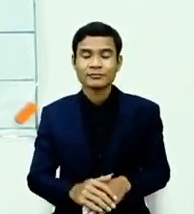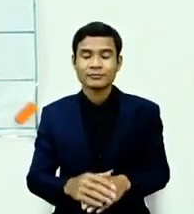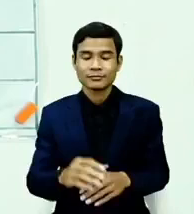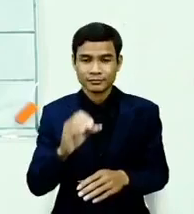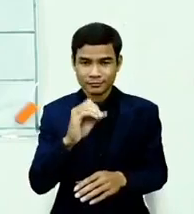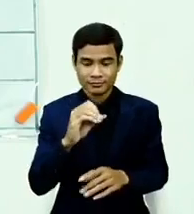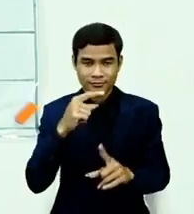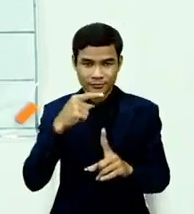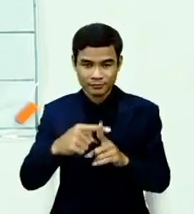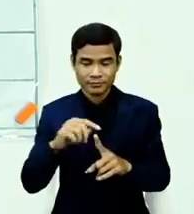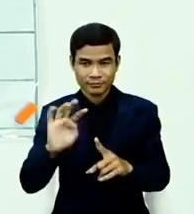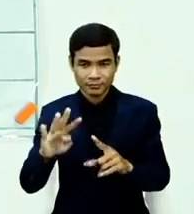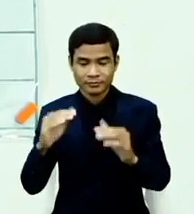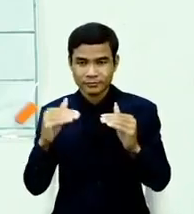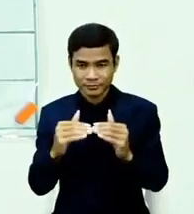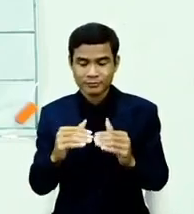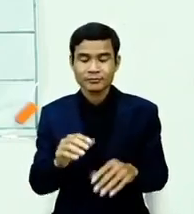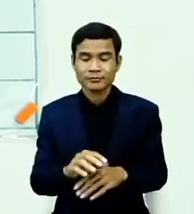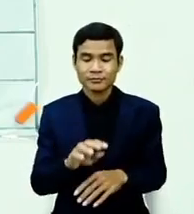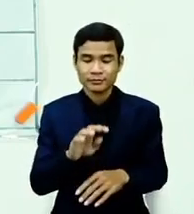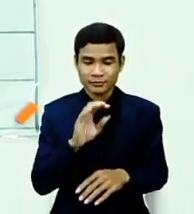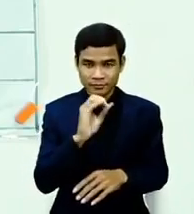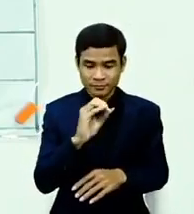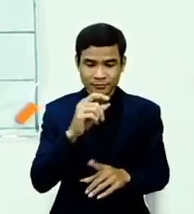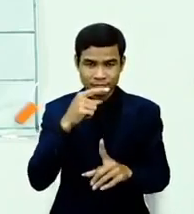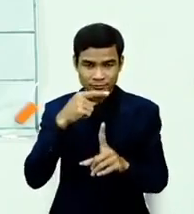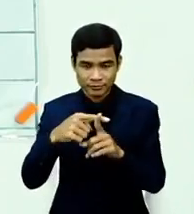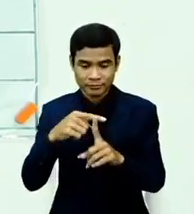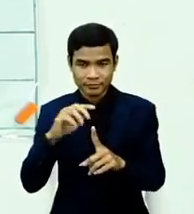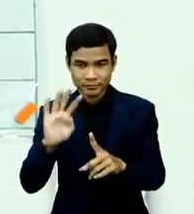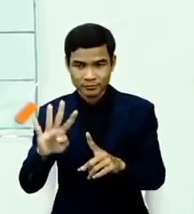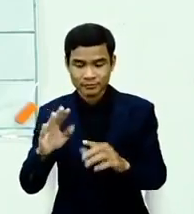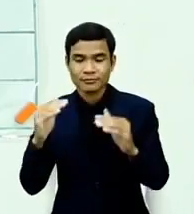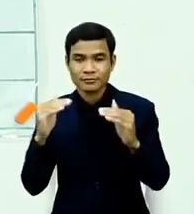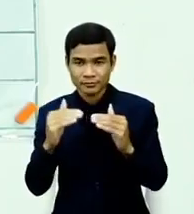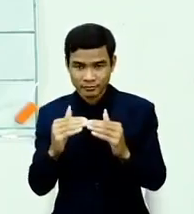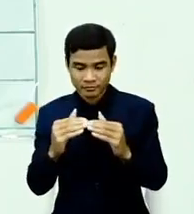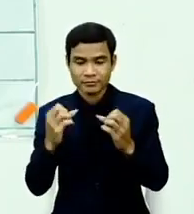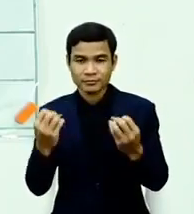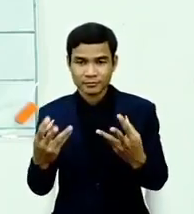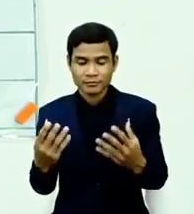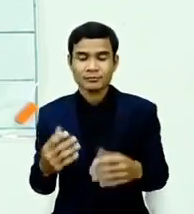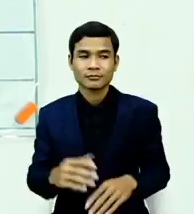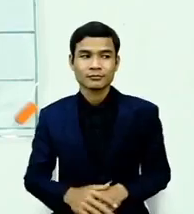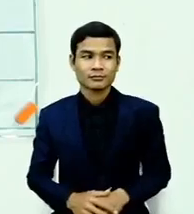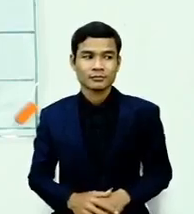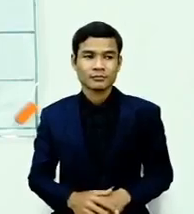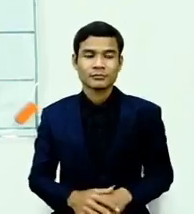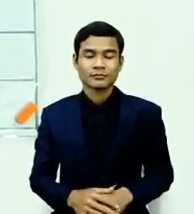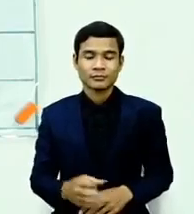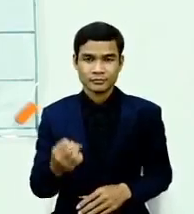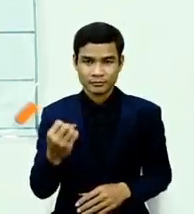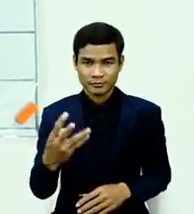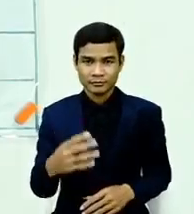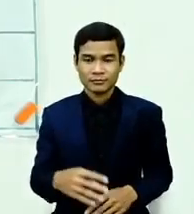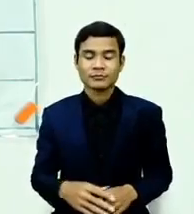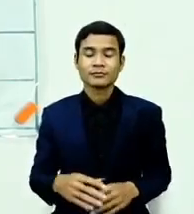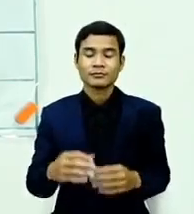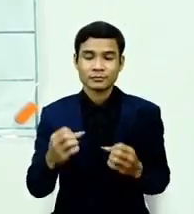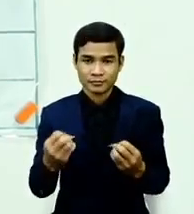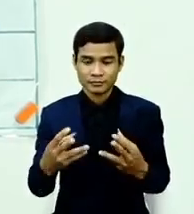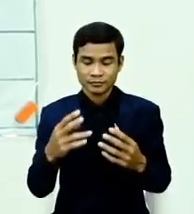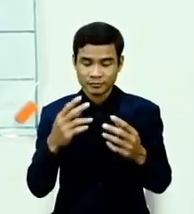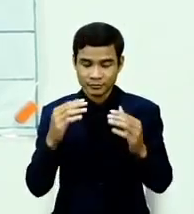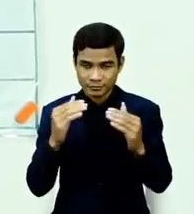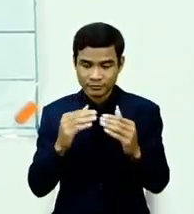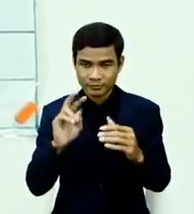0+4ស្មើចាស្មើនឹងប៉ុន្មានកូន0+4ស្មើ ចាគឺស្មើ